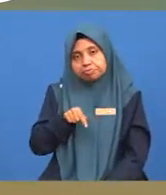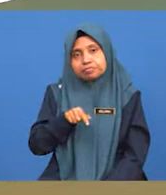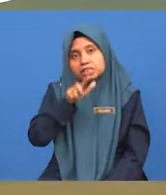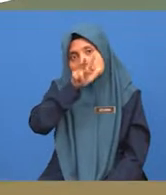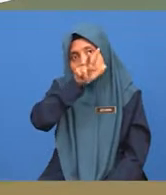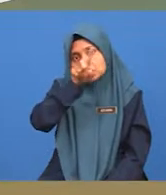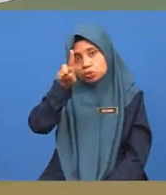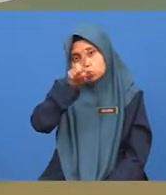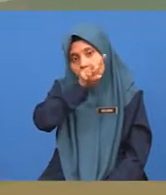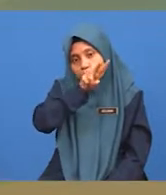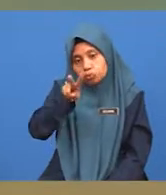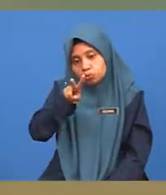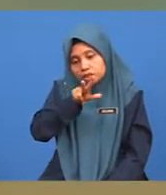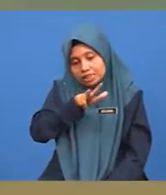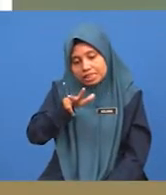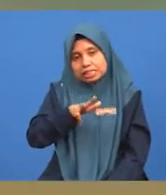perenggan.